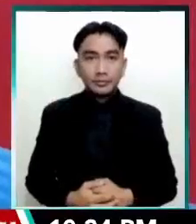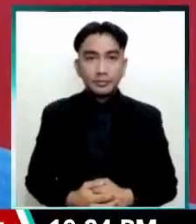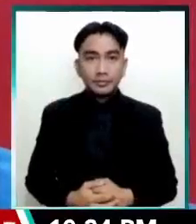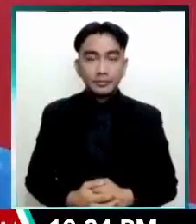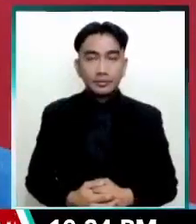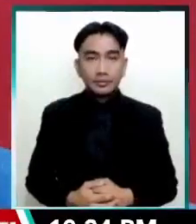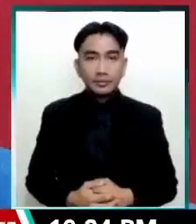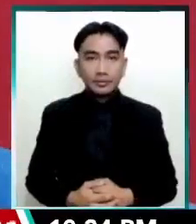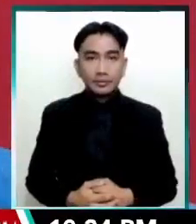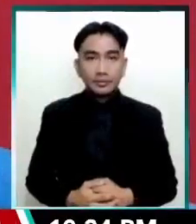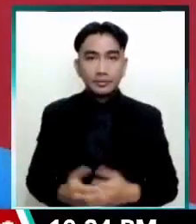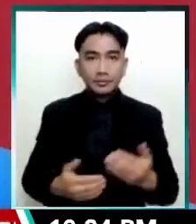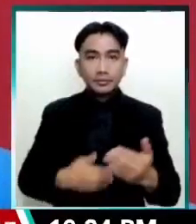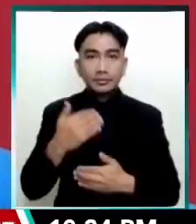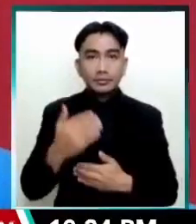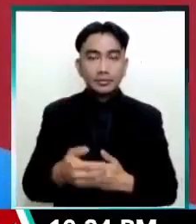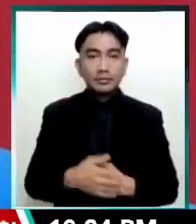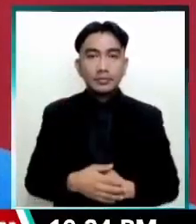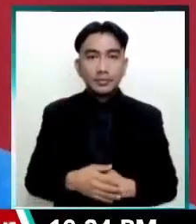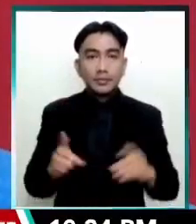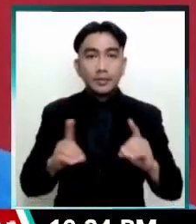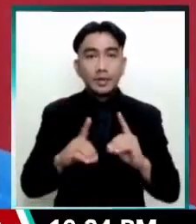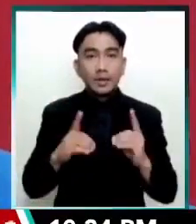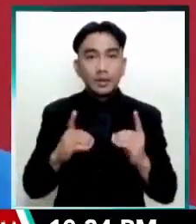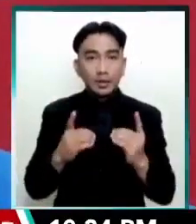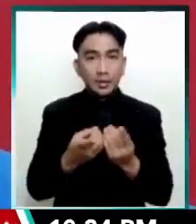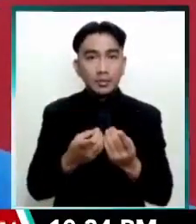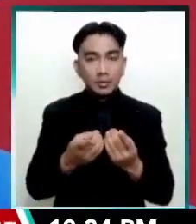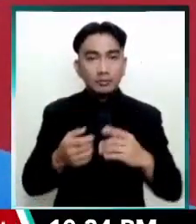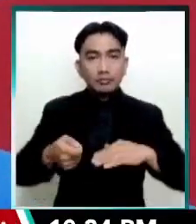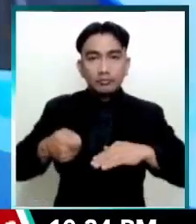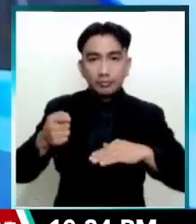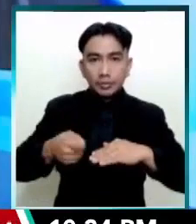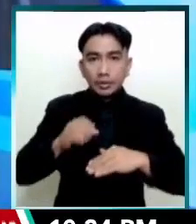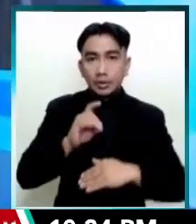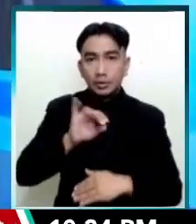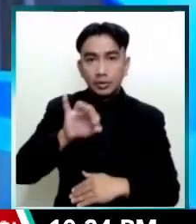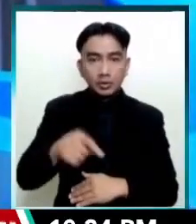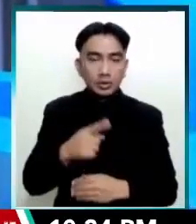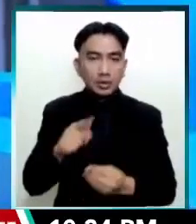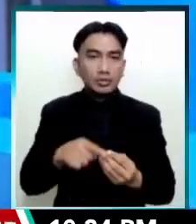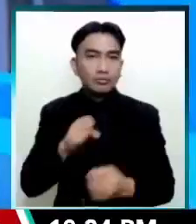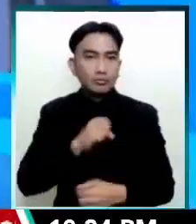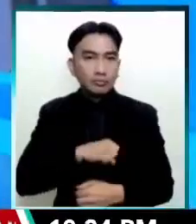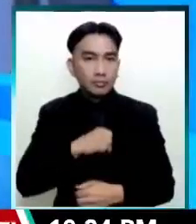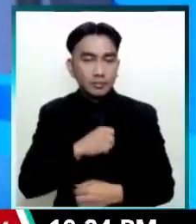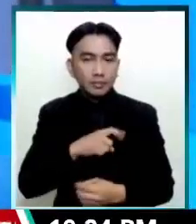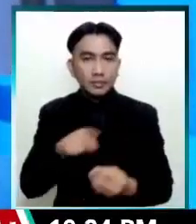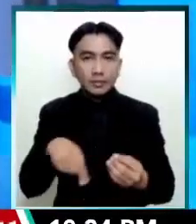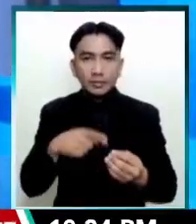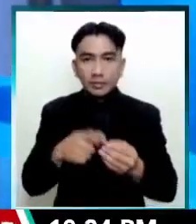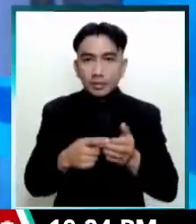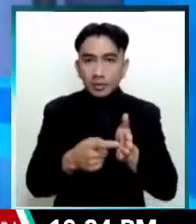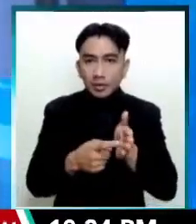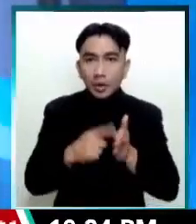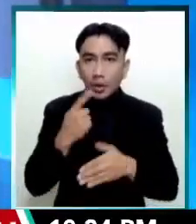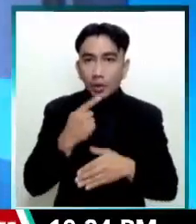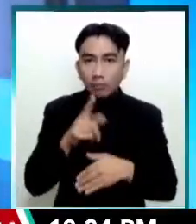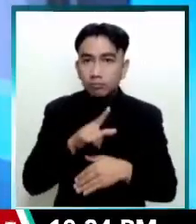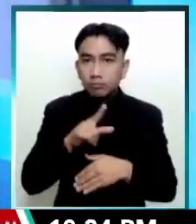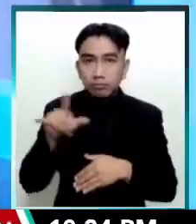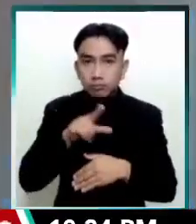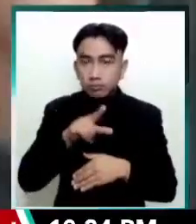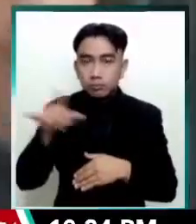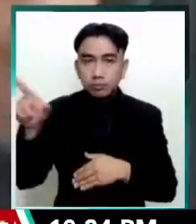Nag-sorry ang Department of Justice matapos mabatikos online kaugnay sa requirements para sa mga mag-a-abroad. Ayon sa DOJ, nagkaroon